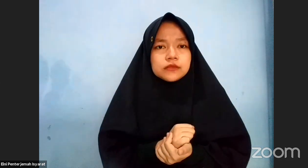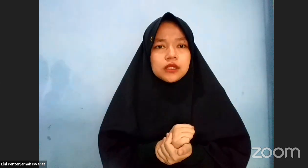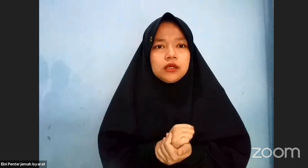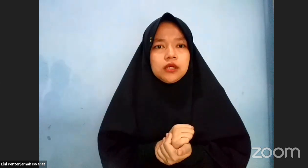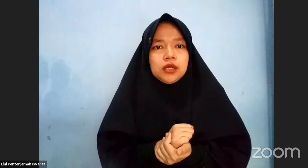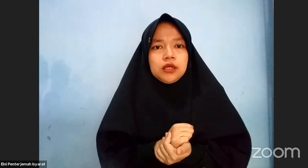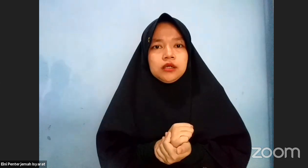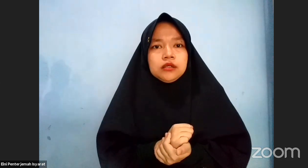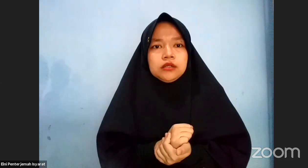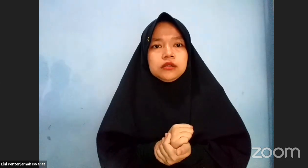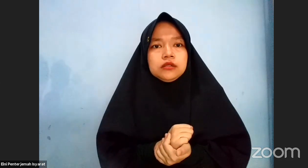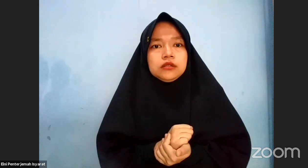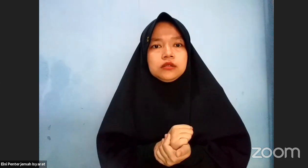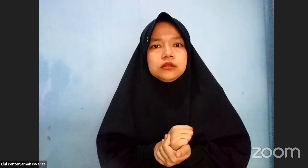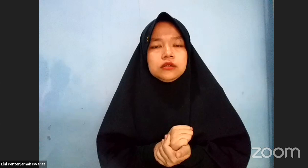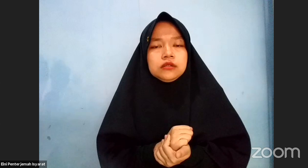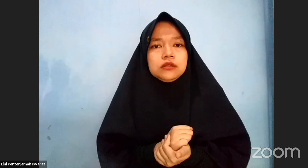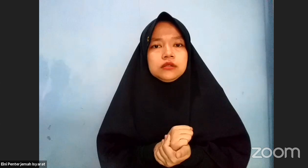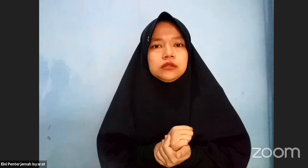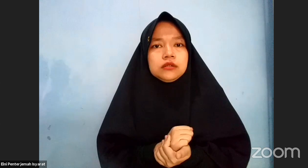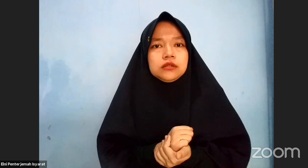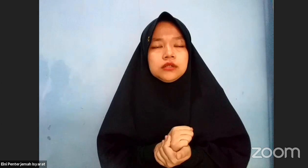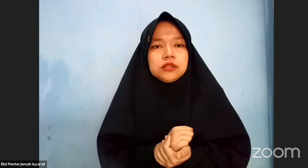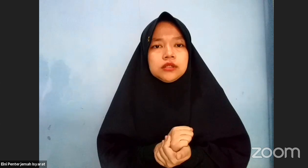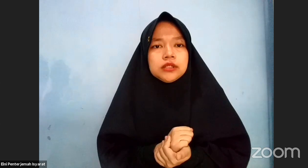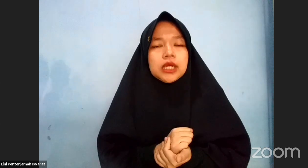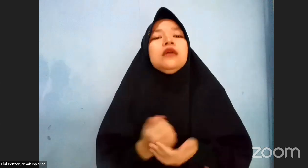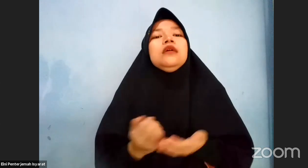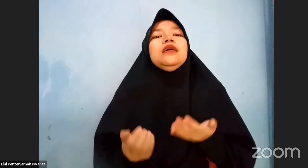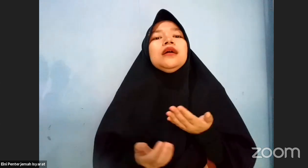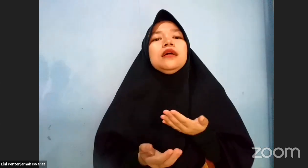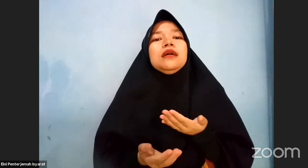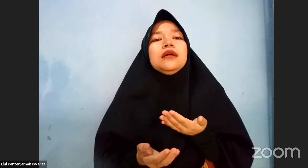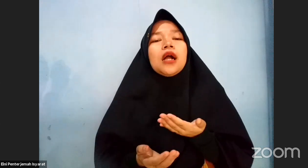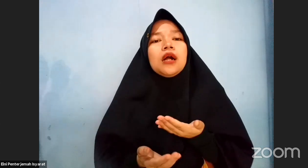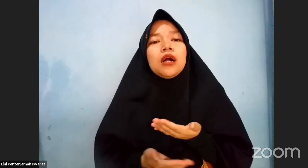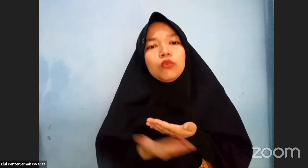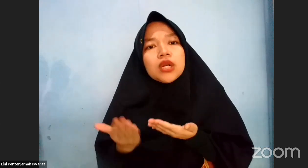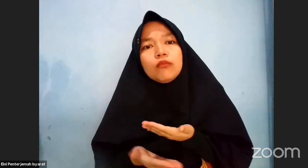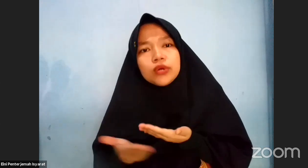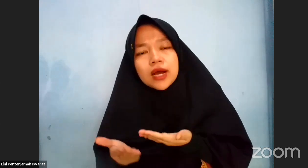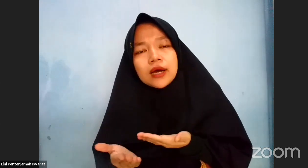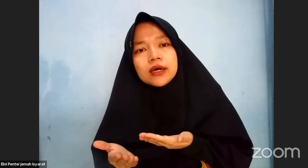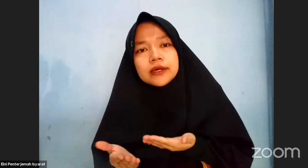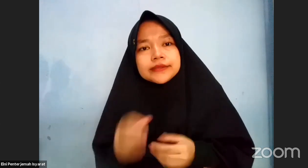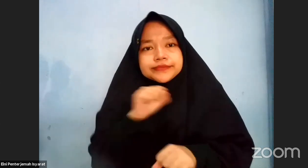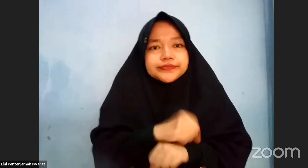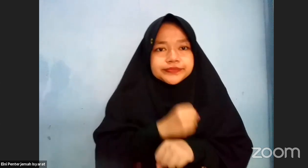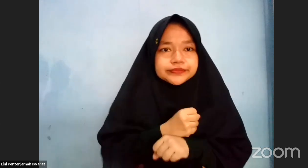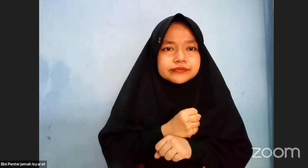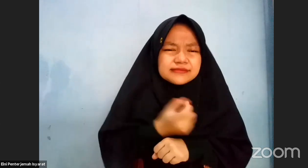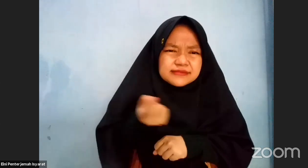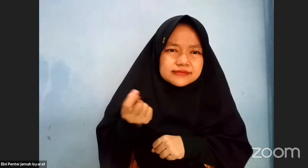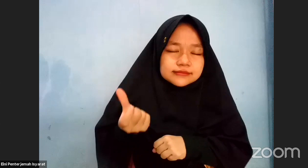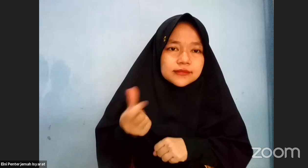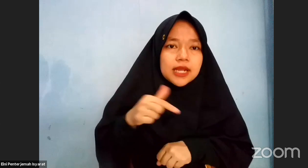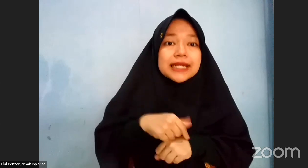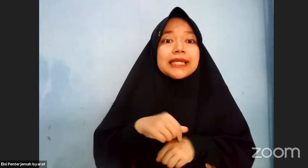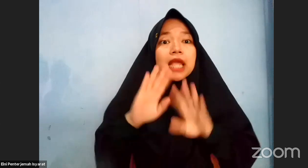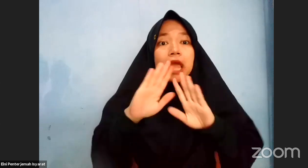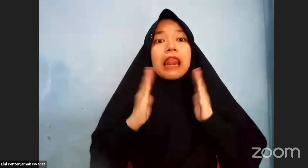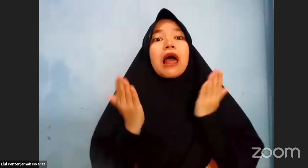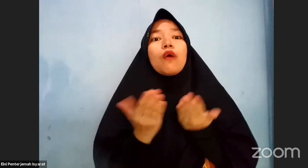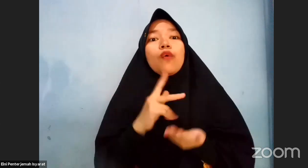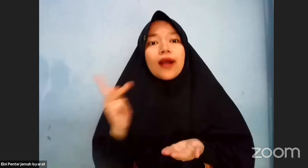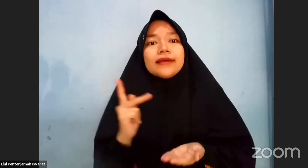tunanetra tampil fungsi itu bisa tidak bisa kami lakukan mungkin kami